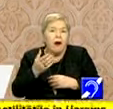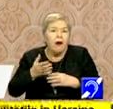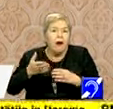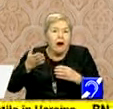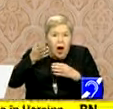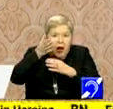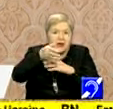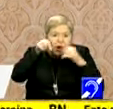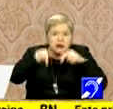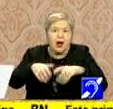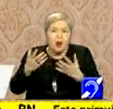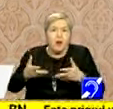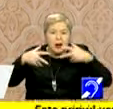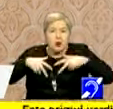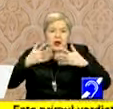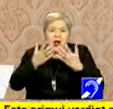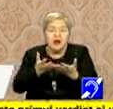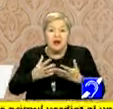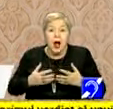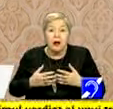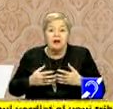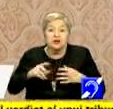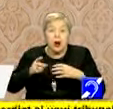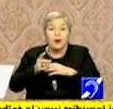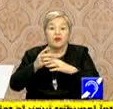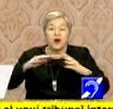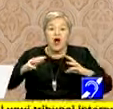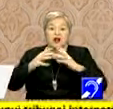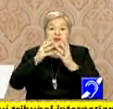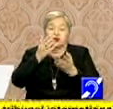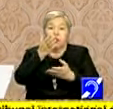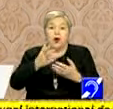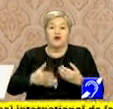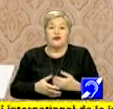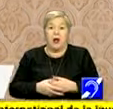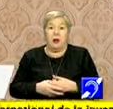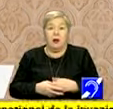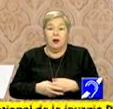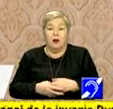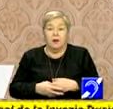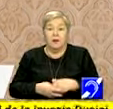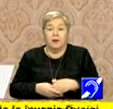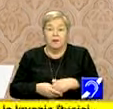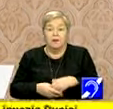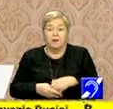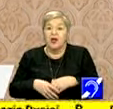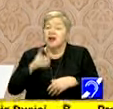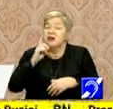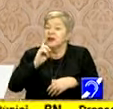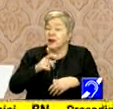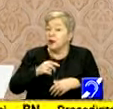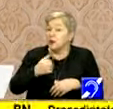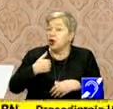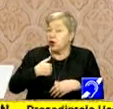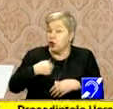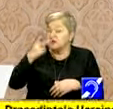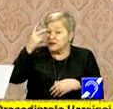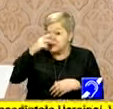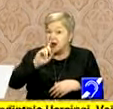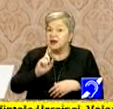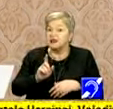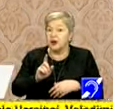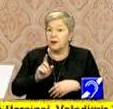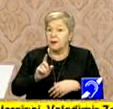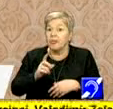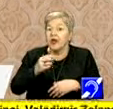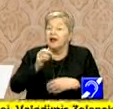aceasta unilaterală, intervenția Rusiei în Ucraina. Dar trebuie să fim conștienți